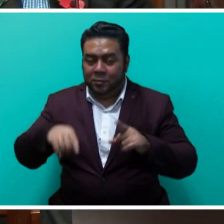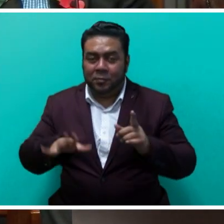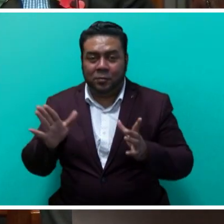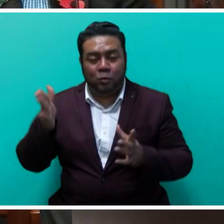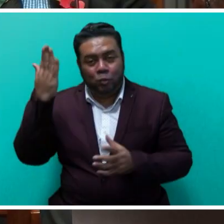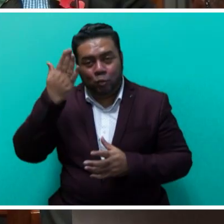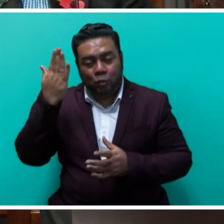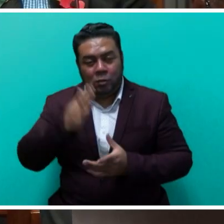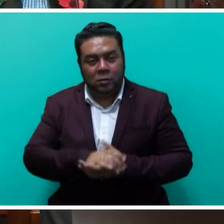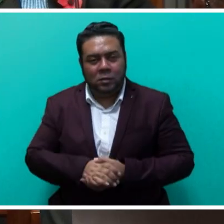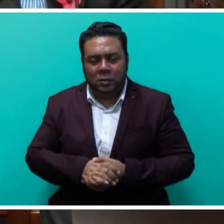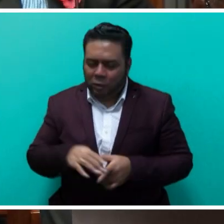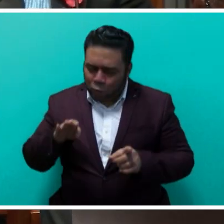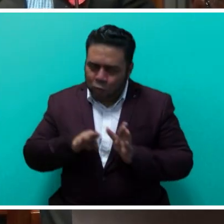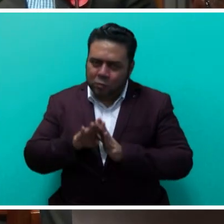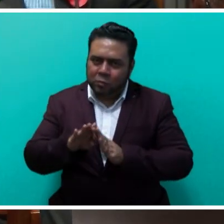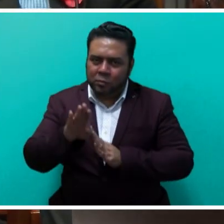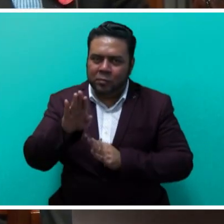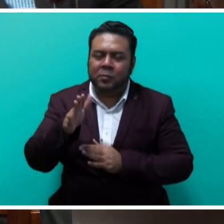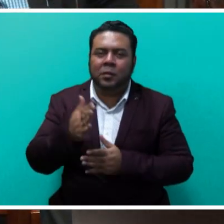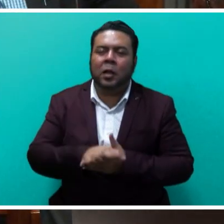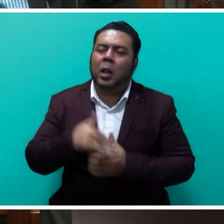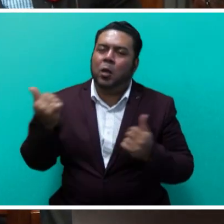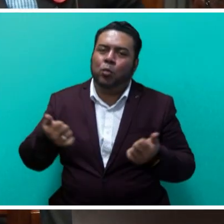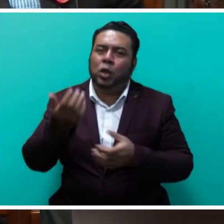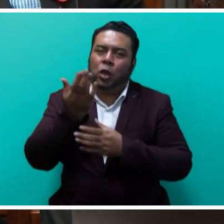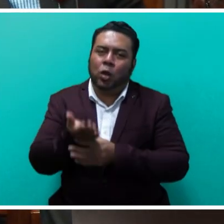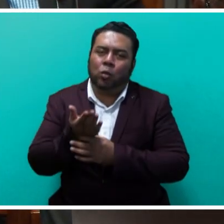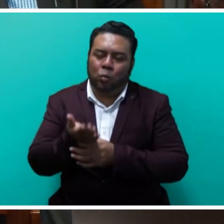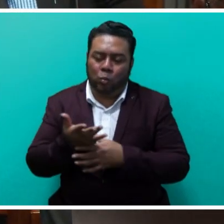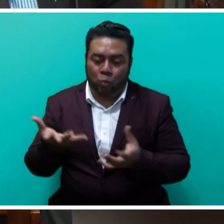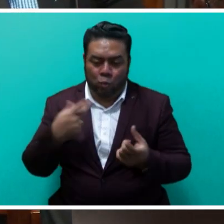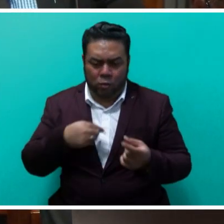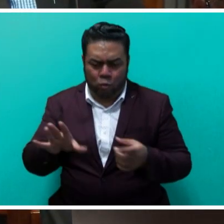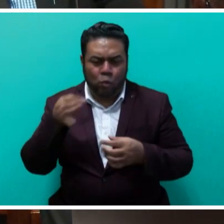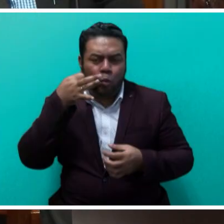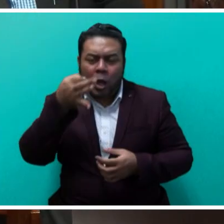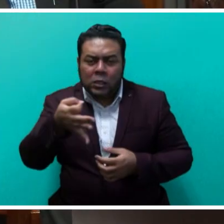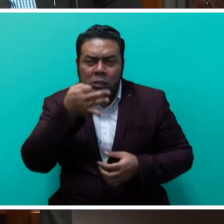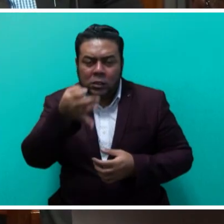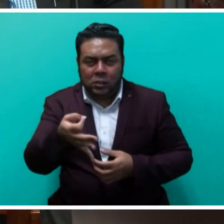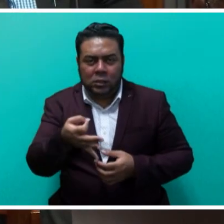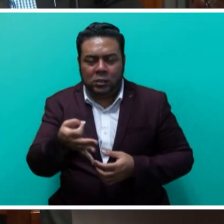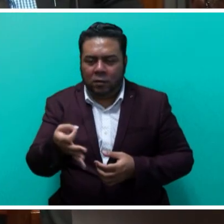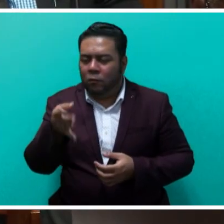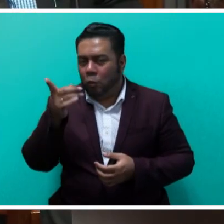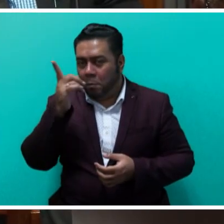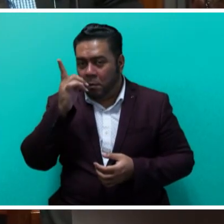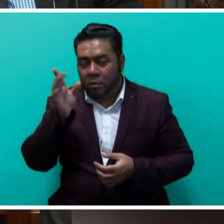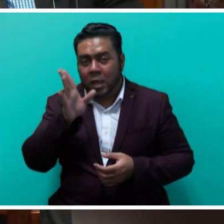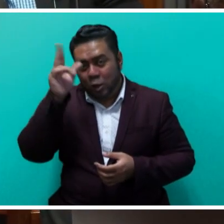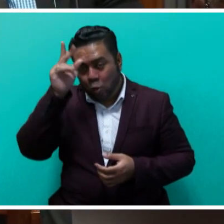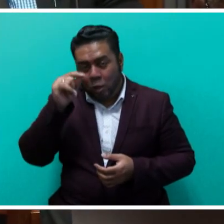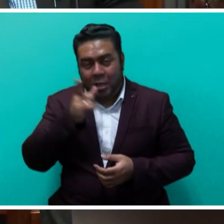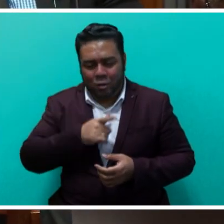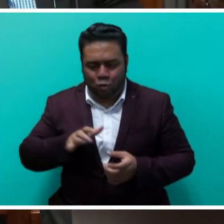torodake, sa tosa dake tiunga na levu ni kerekere, kitou dingoma, e na kena kerei na neitou vivagarara mutaki.